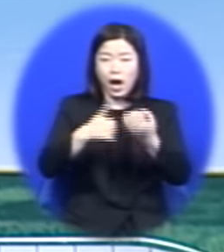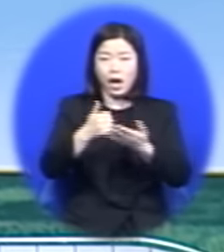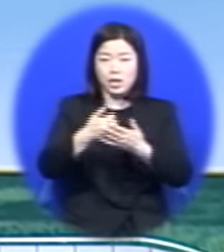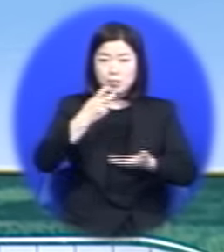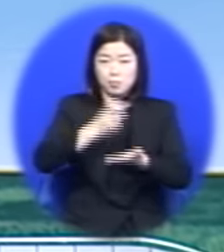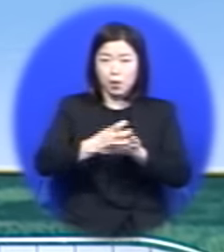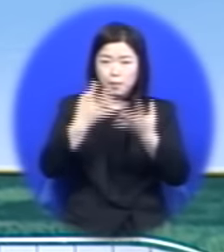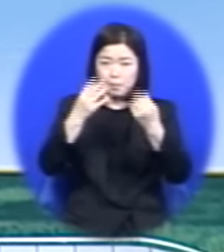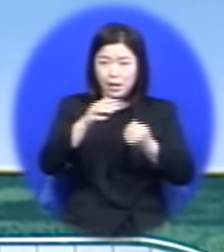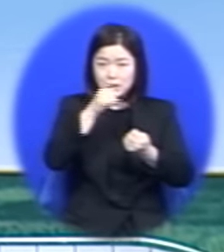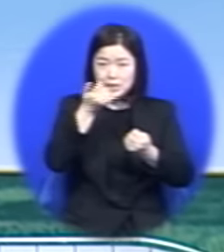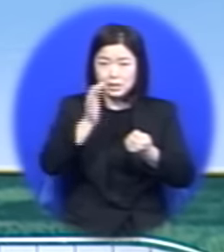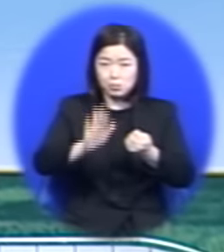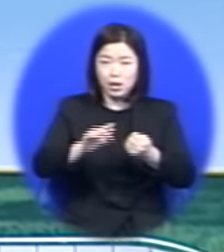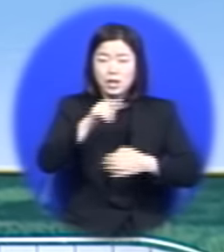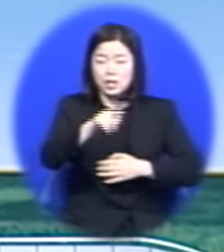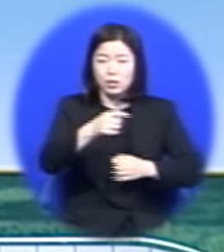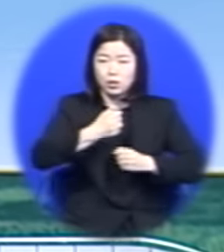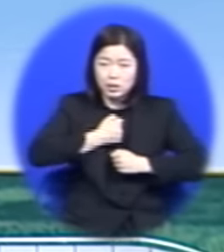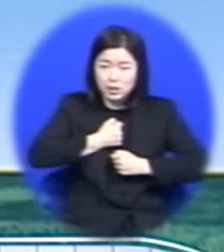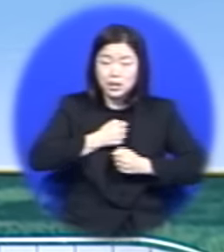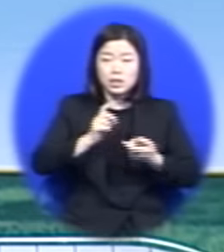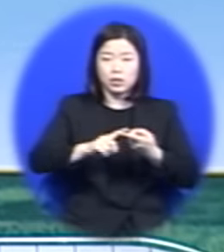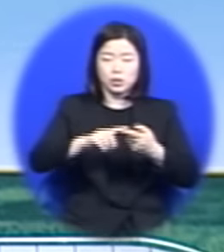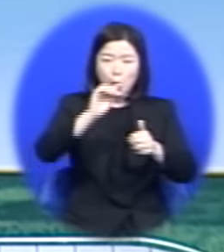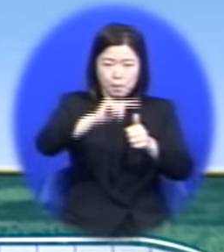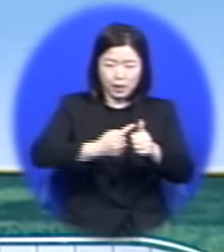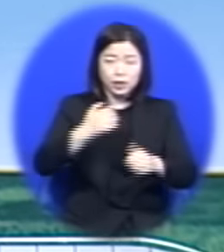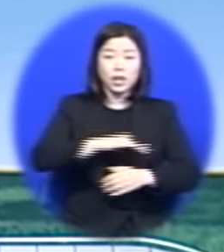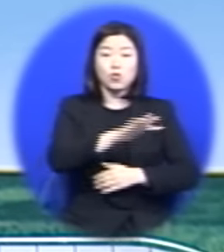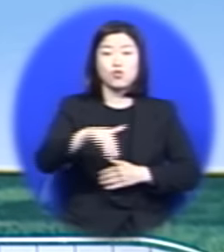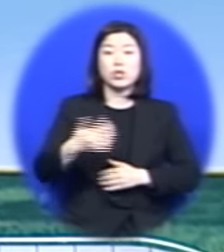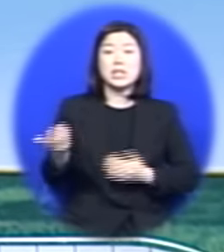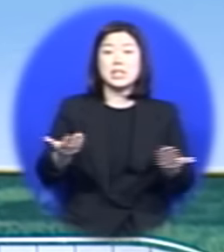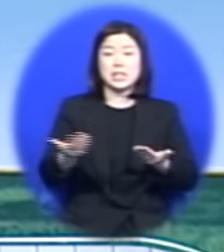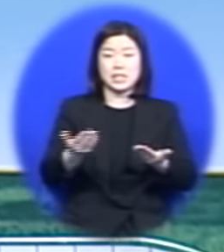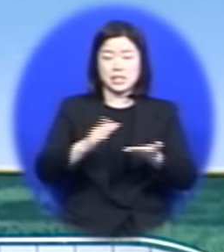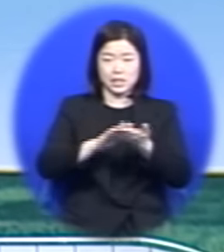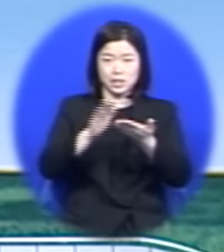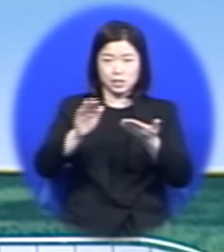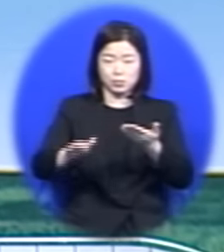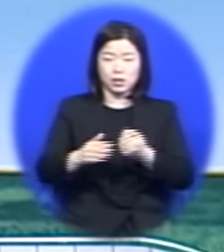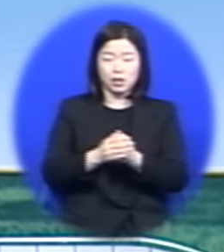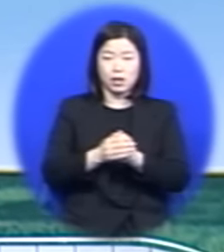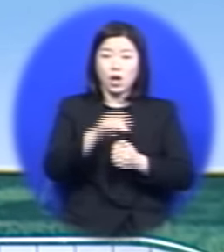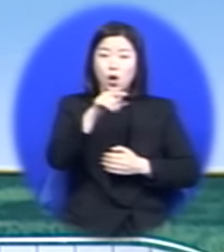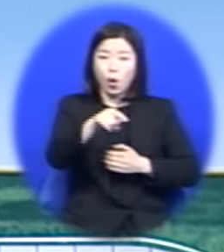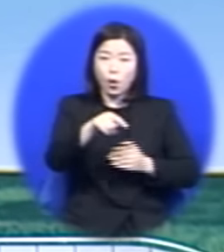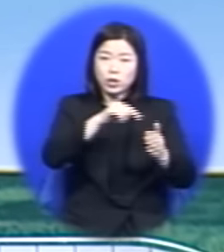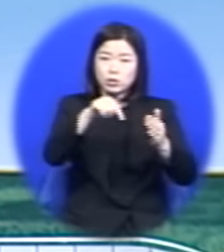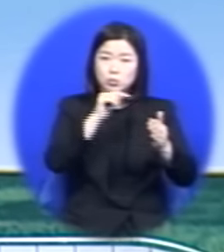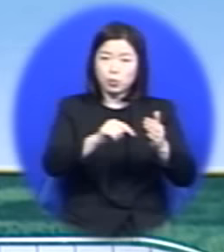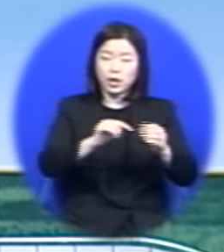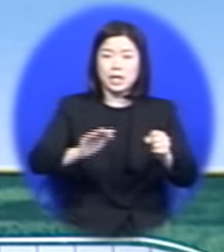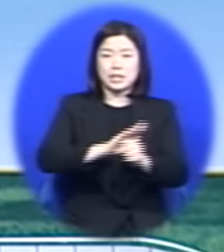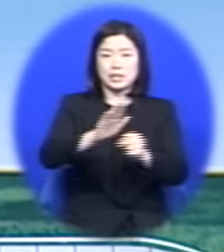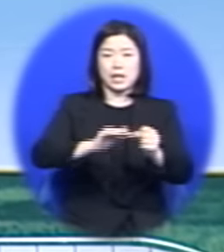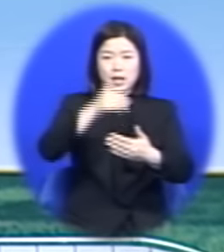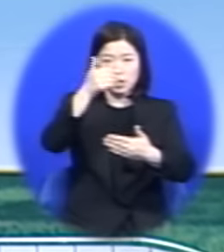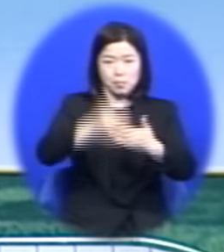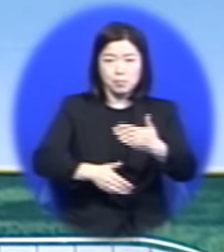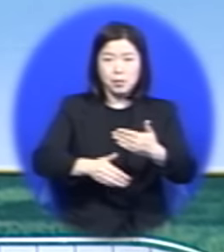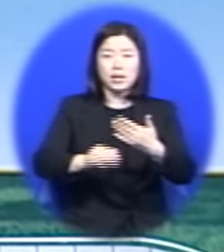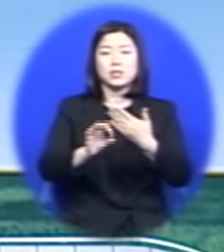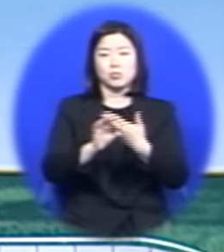이 계명들을 지키는 것은 마땅히 우리가 해야 되는 일이지만 거기에 사랑이 빠져버리면